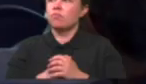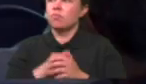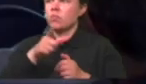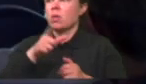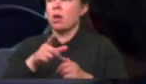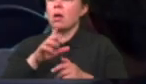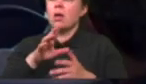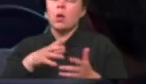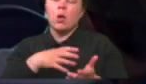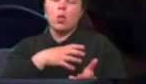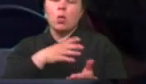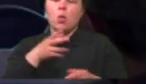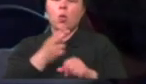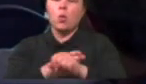Marszałkowski,